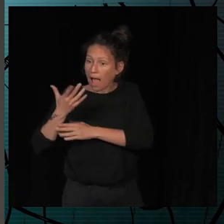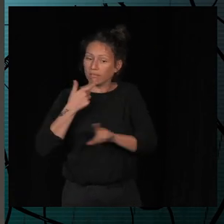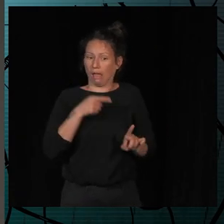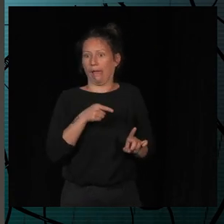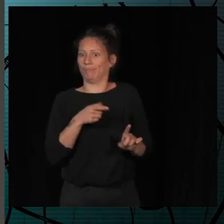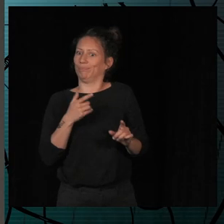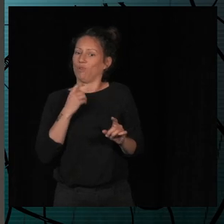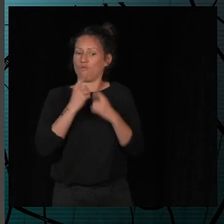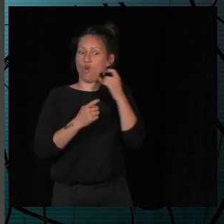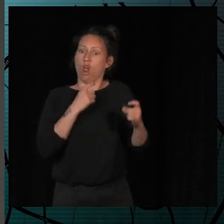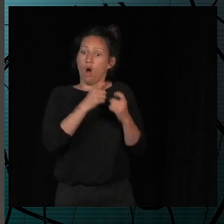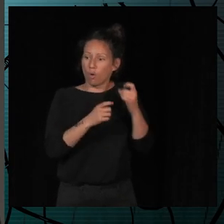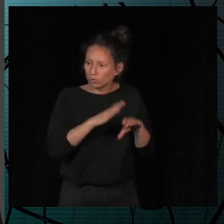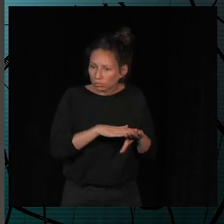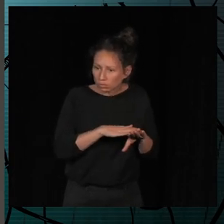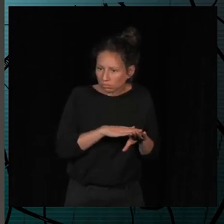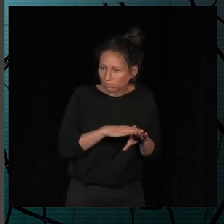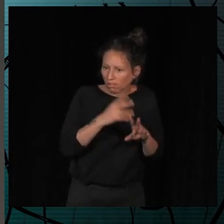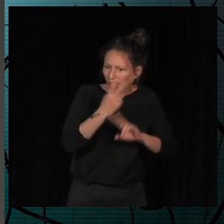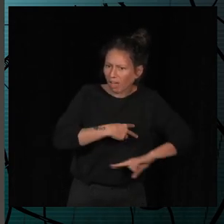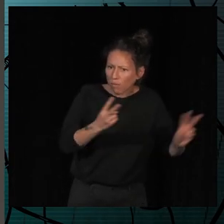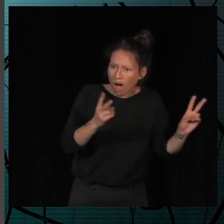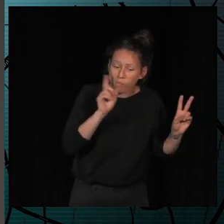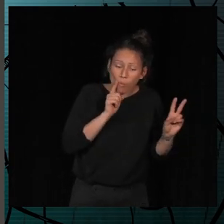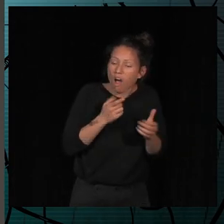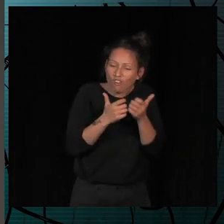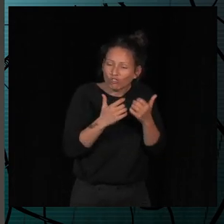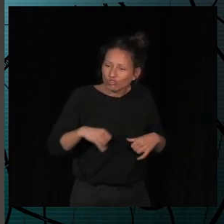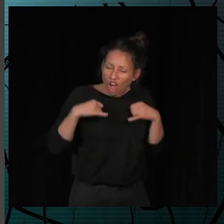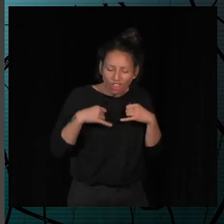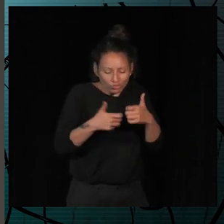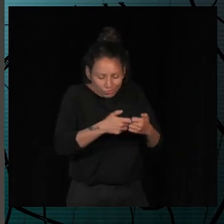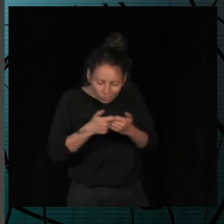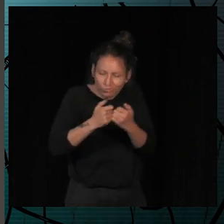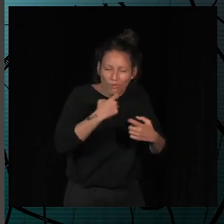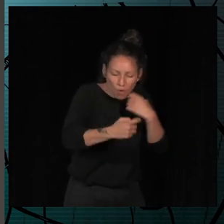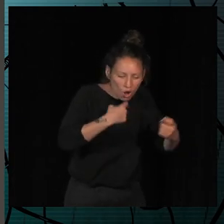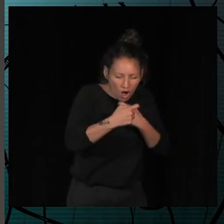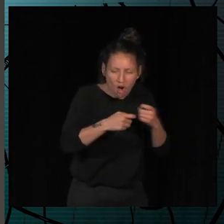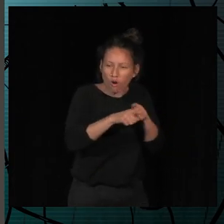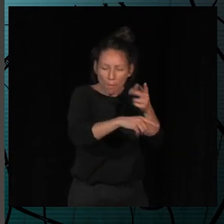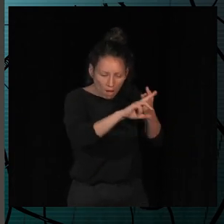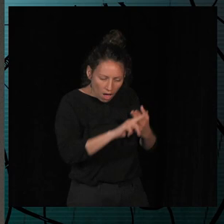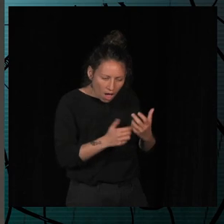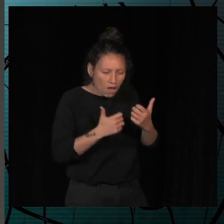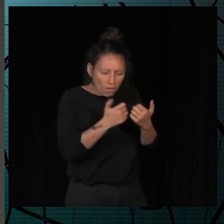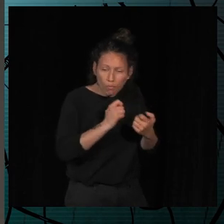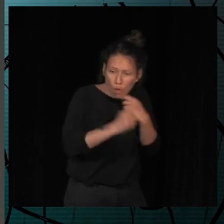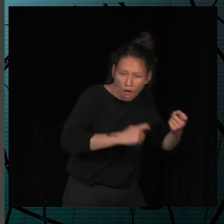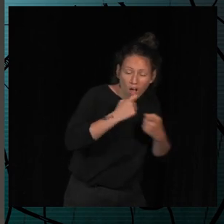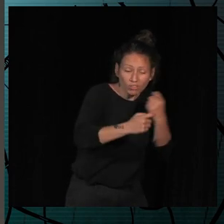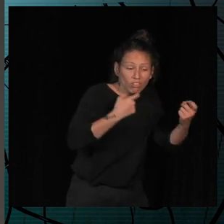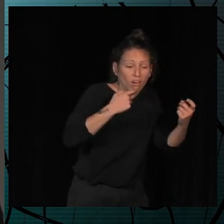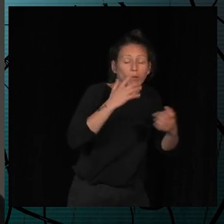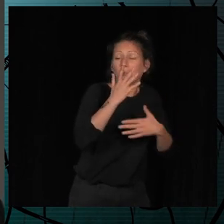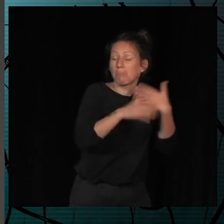dehors ils trouvent des copains ils discutent et puis influence de ce qui a été joué ça ça s'efface voilà donc du coup il y a pas